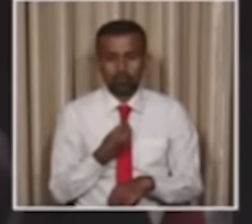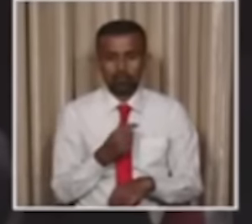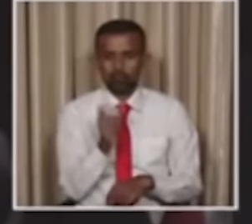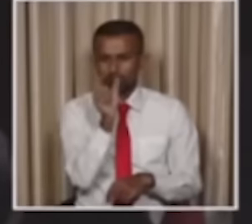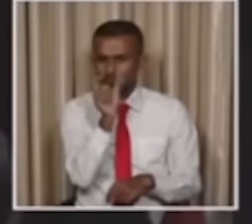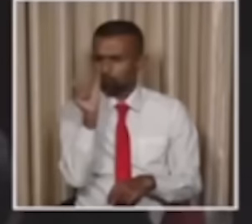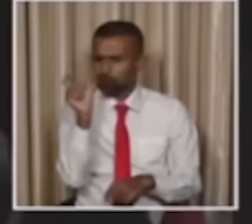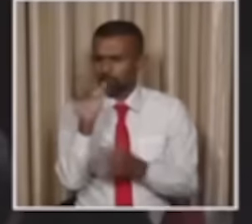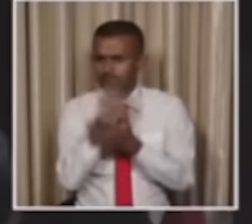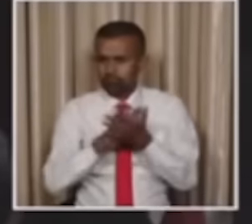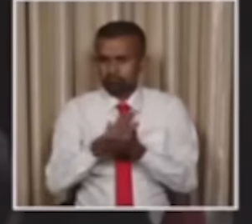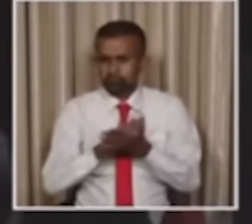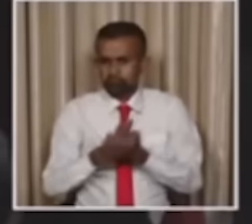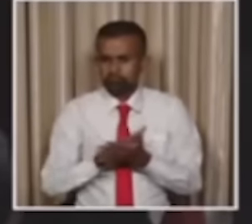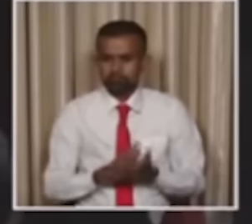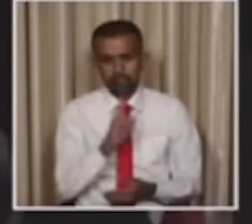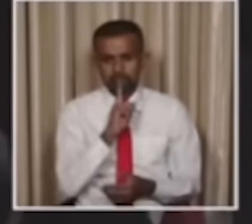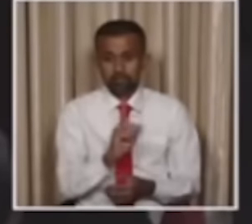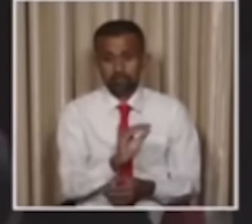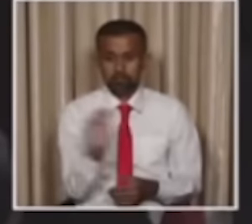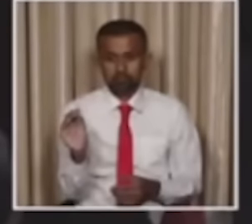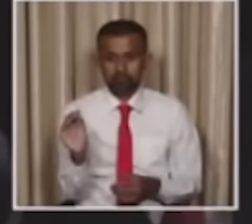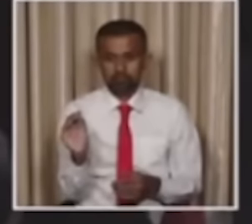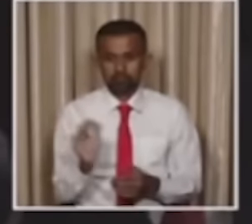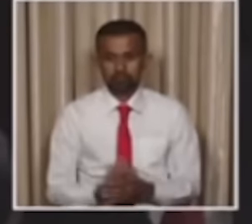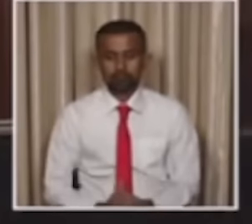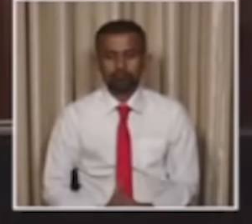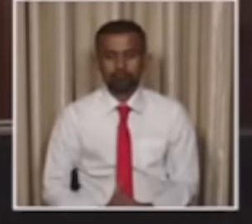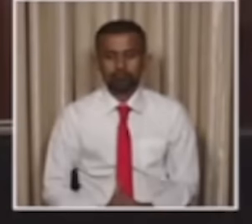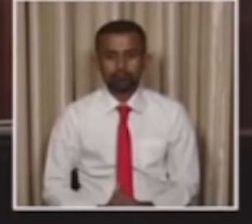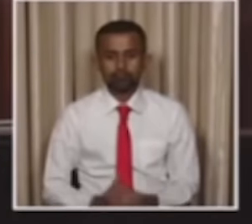වචනයක් පාසා ඉදිරිපත් කරන්න මේක සත්‍යතාවයේ ප්‍රබක්තිය. අවිපක්ෂණ ඇතුමා